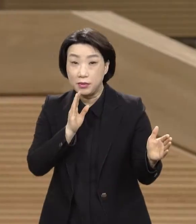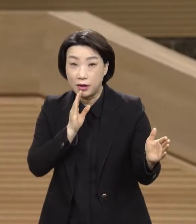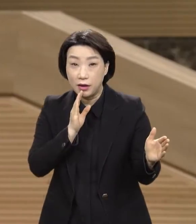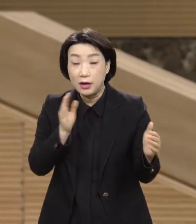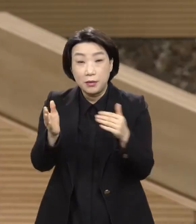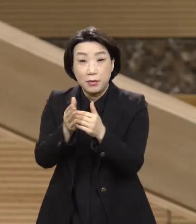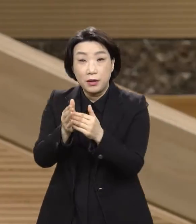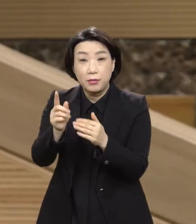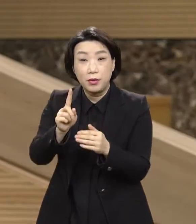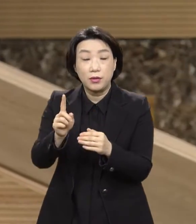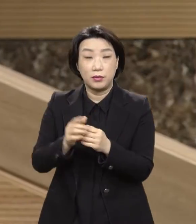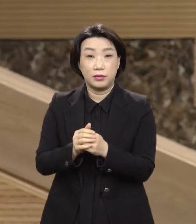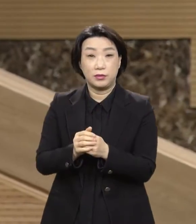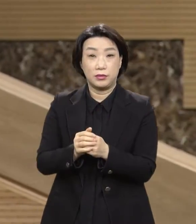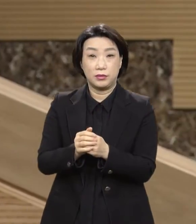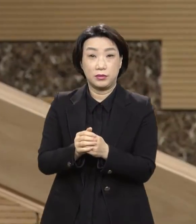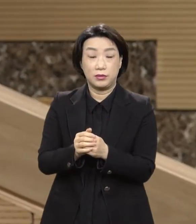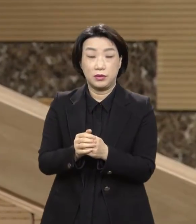네